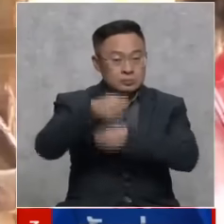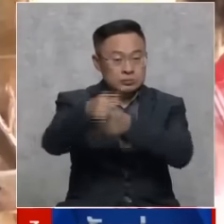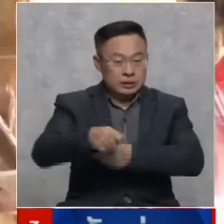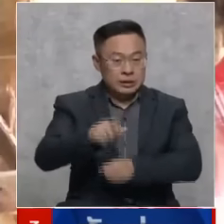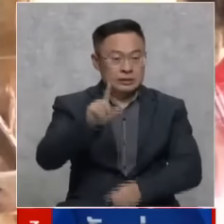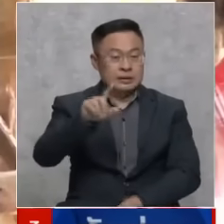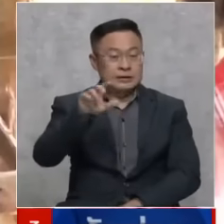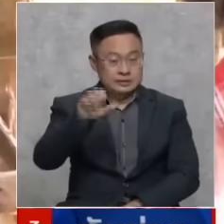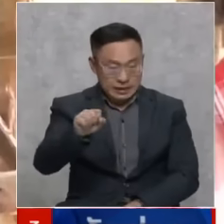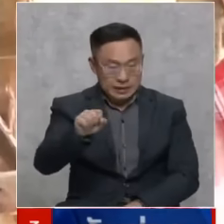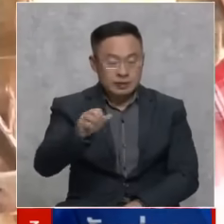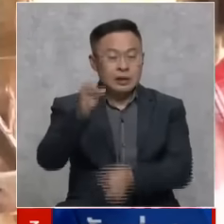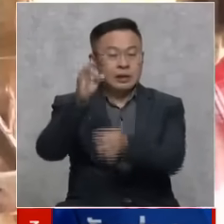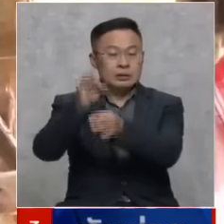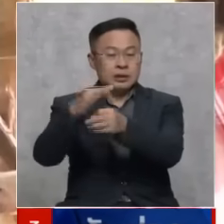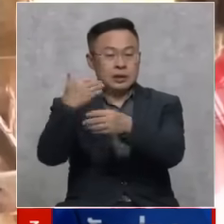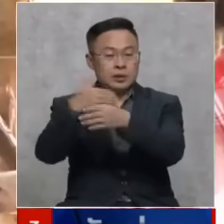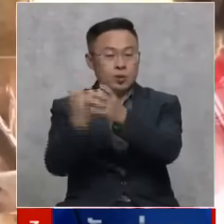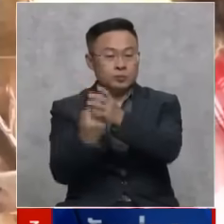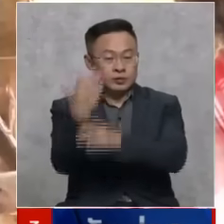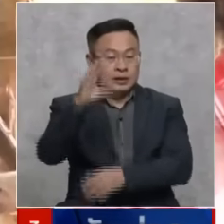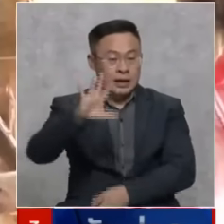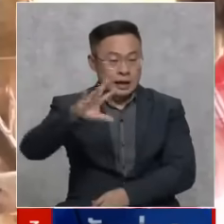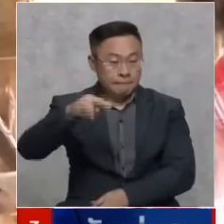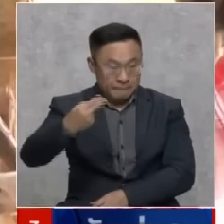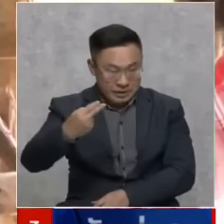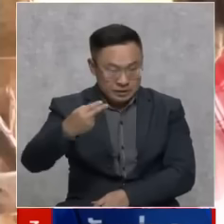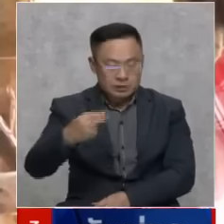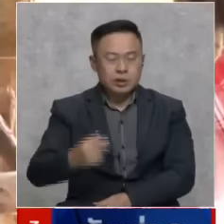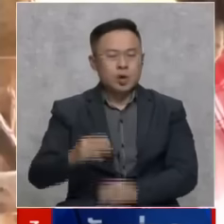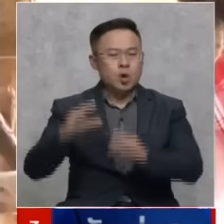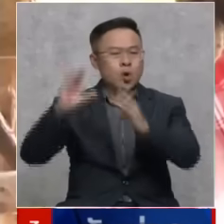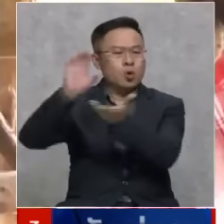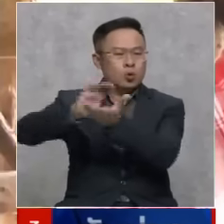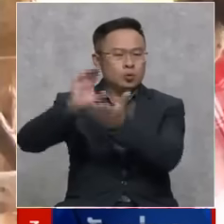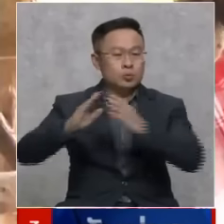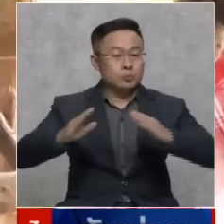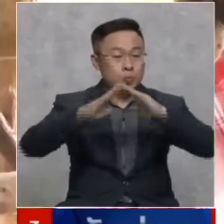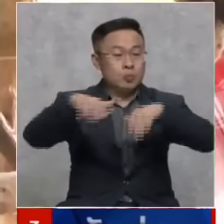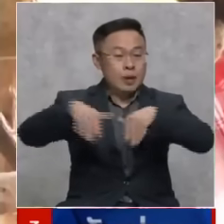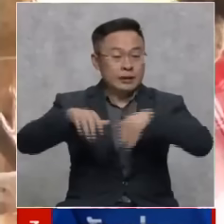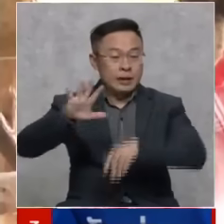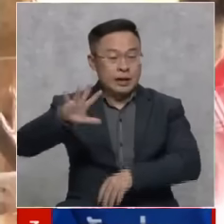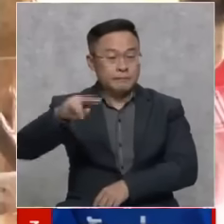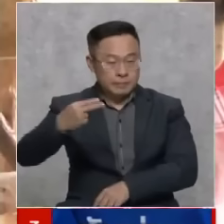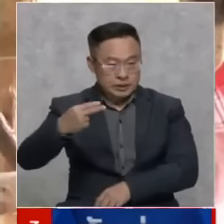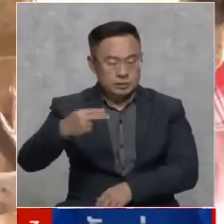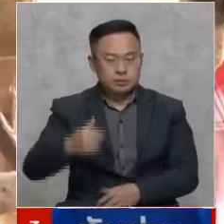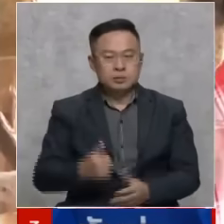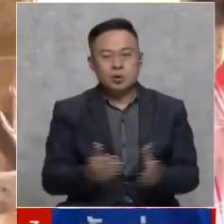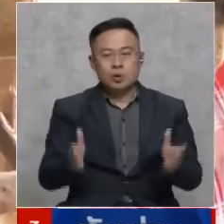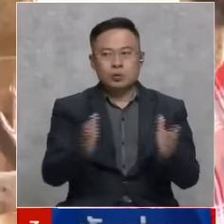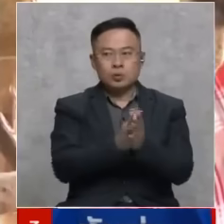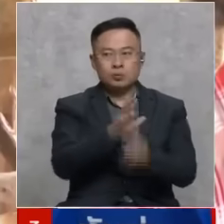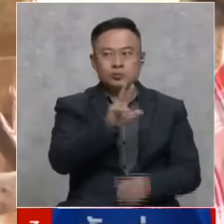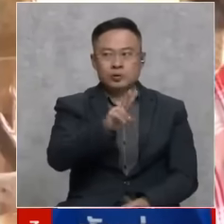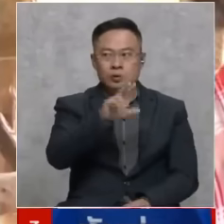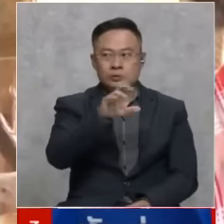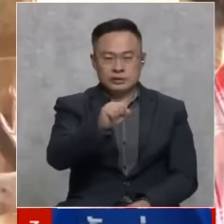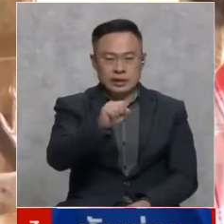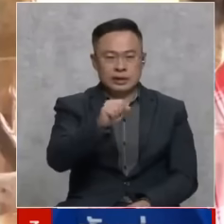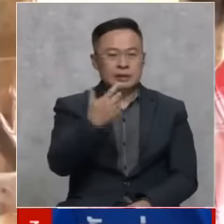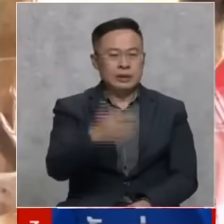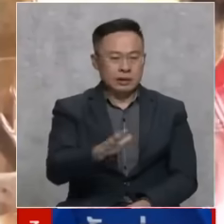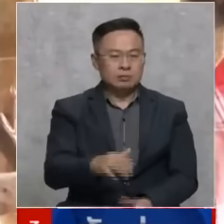50,000 เป็นหนี้หมู่บ้าน 50,000 เยอะยัง จบนะนี่ก็จกไอ้แจ้งไ